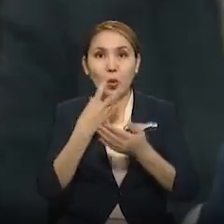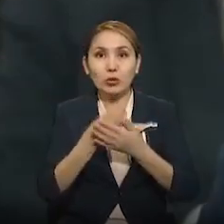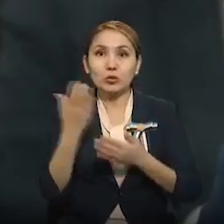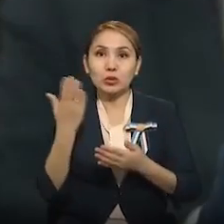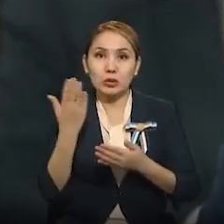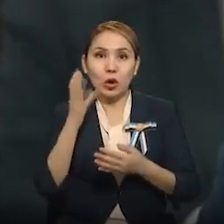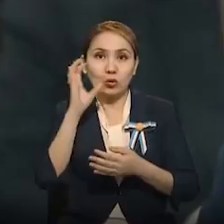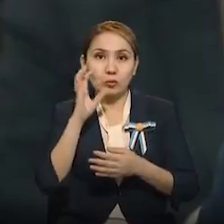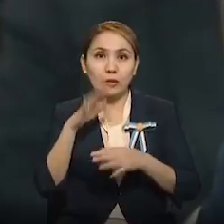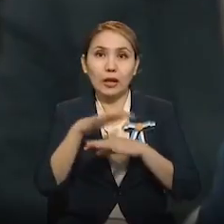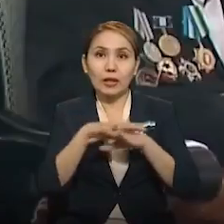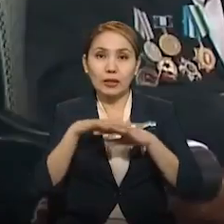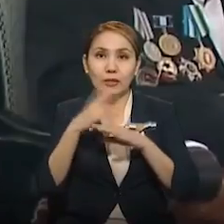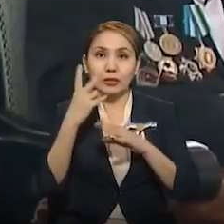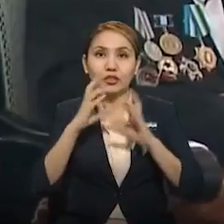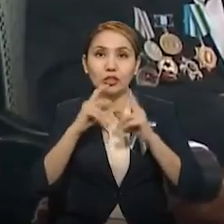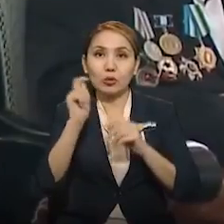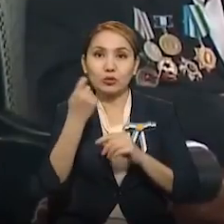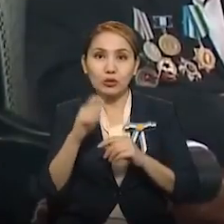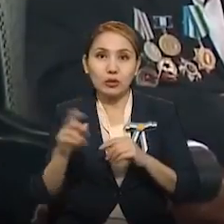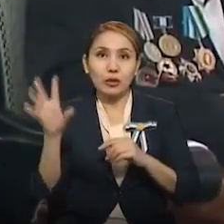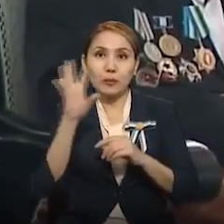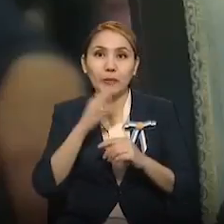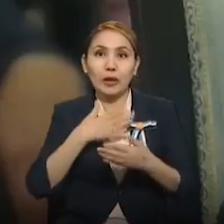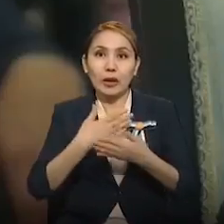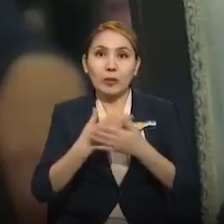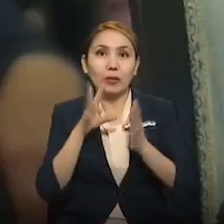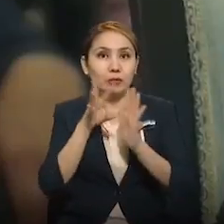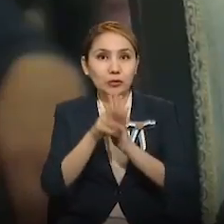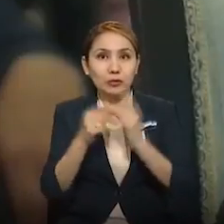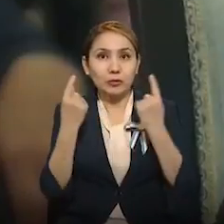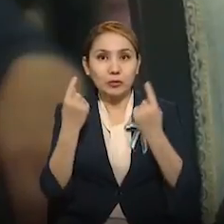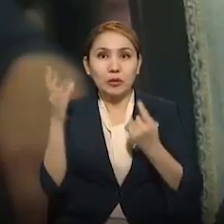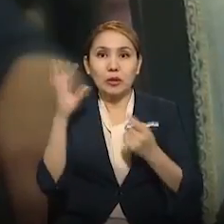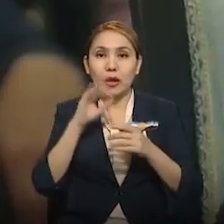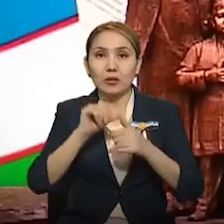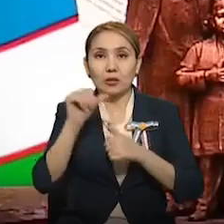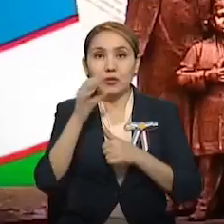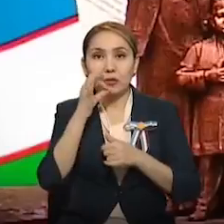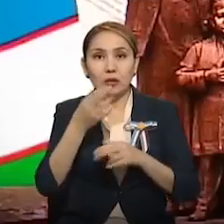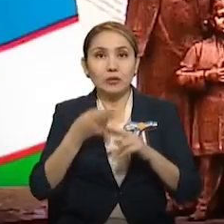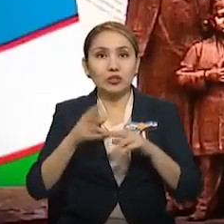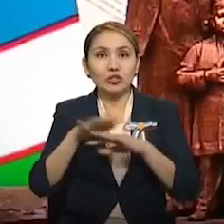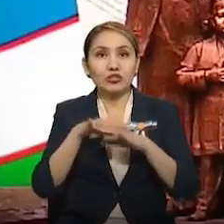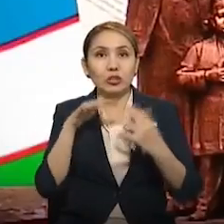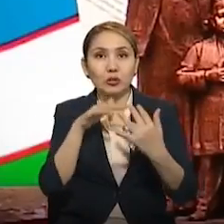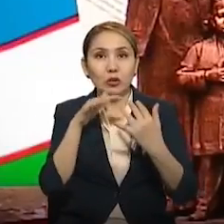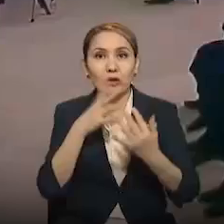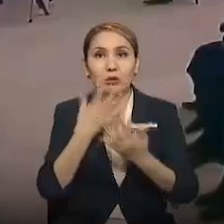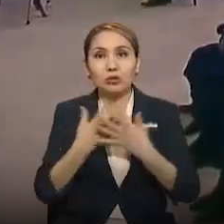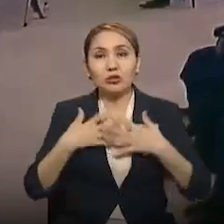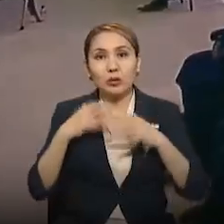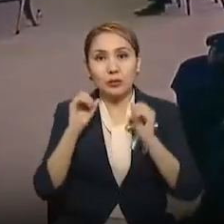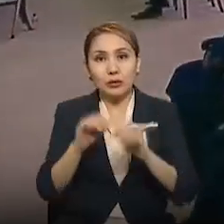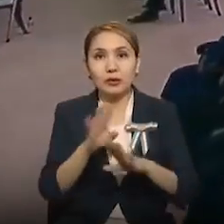o'zbek xalqining 2-jahon urushidagi g'alabaga qo'shgan buyuk hissasini alohida e'tirof etdi. Jangohlarda jon bergan,